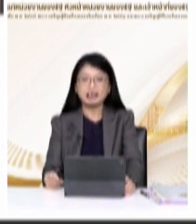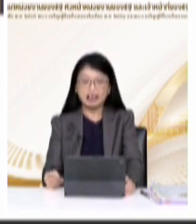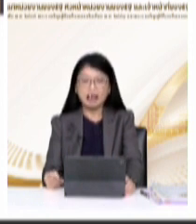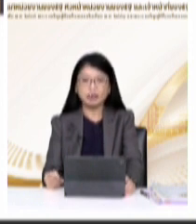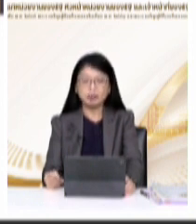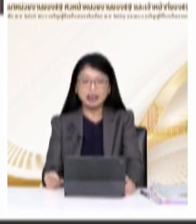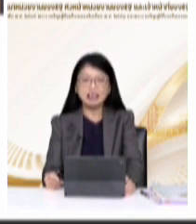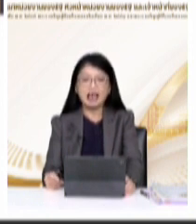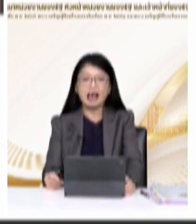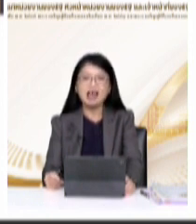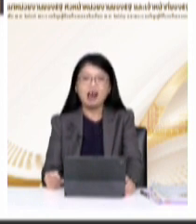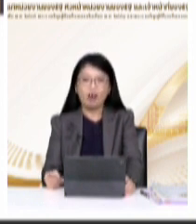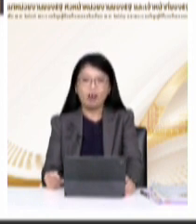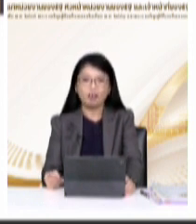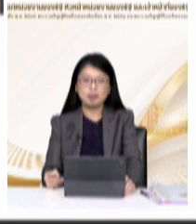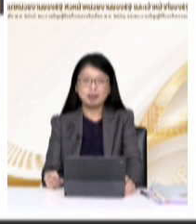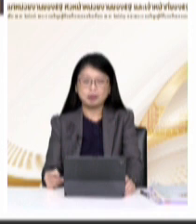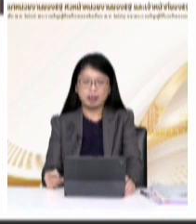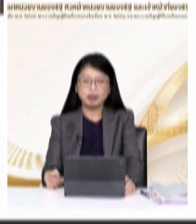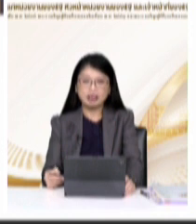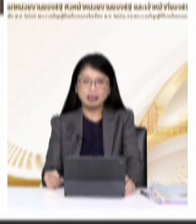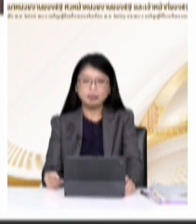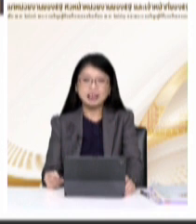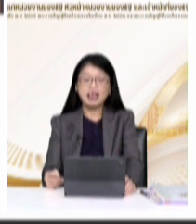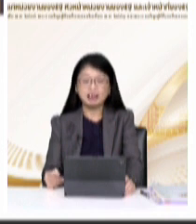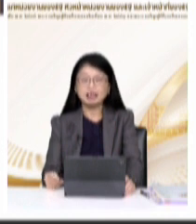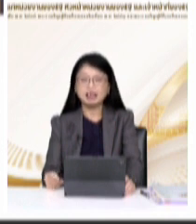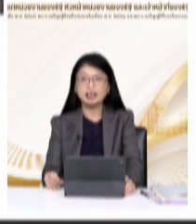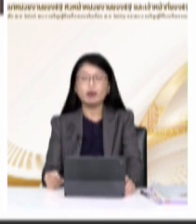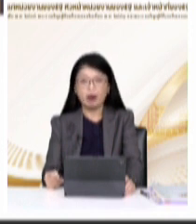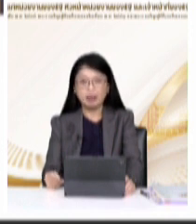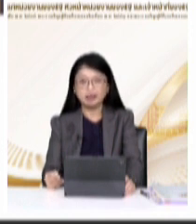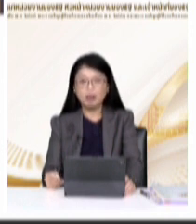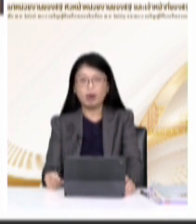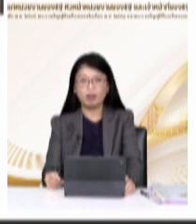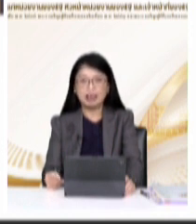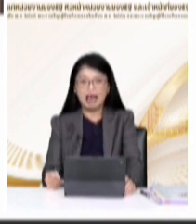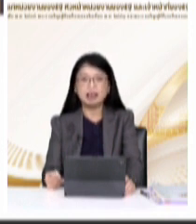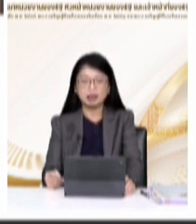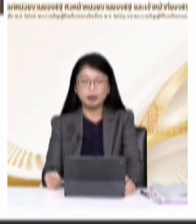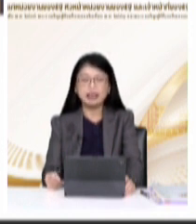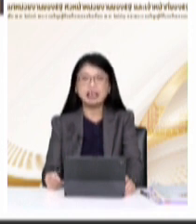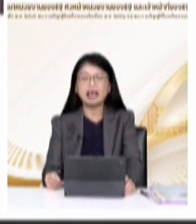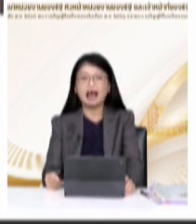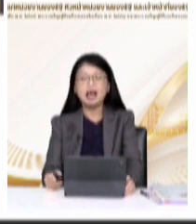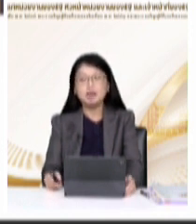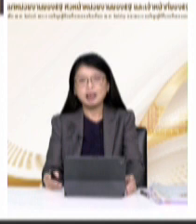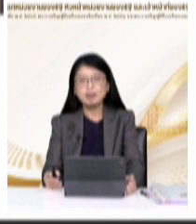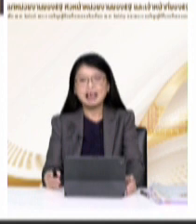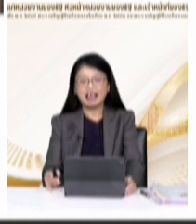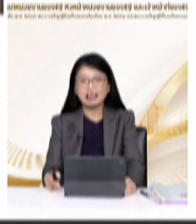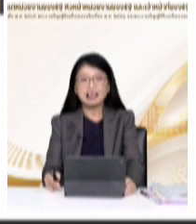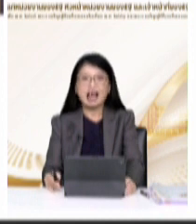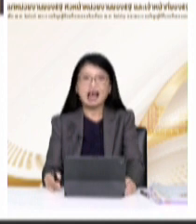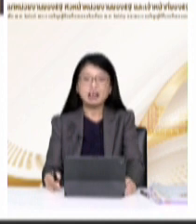างท่านนายกรัฐมนตรีนะคะออกระเบียบสำนักนายกรัฐมนตรีในเรื่องนี้โดยความเห็นชอบของคณะรัฐมนตรีนะคะเพื่อเป็น